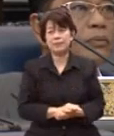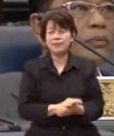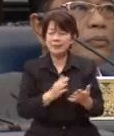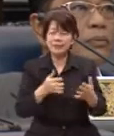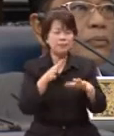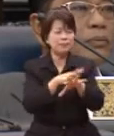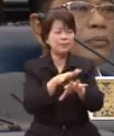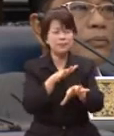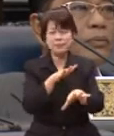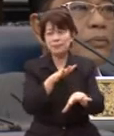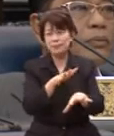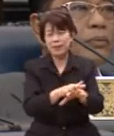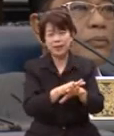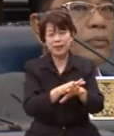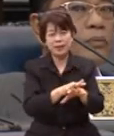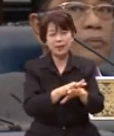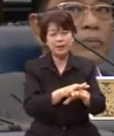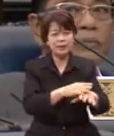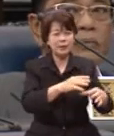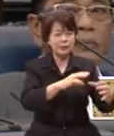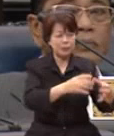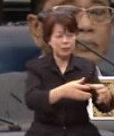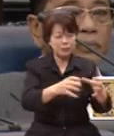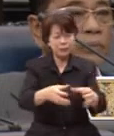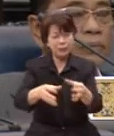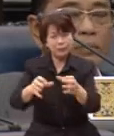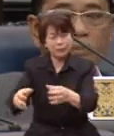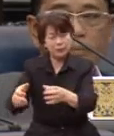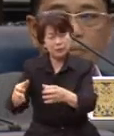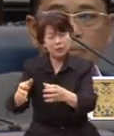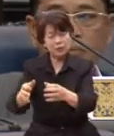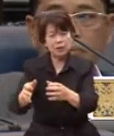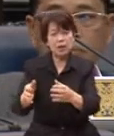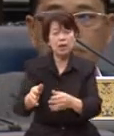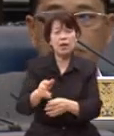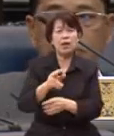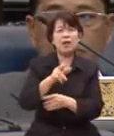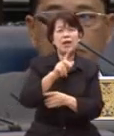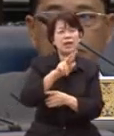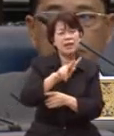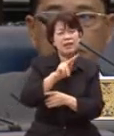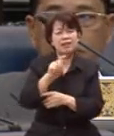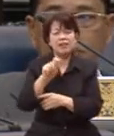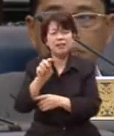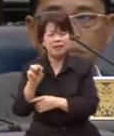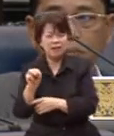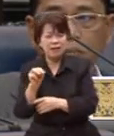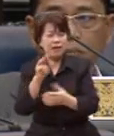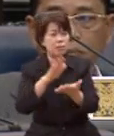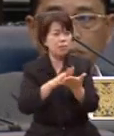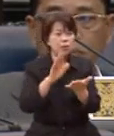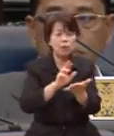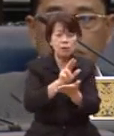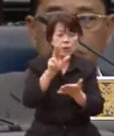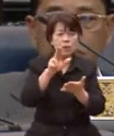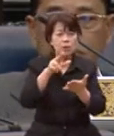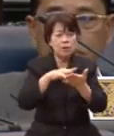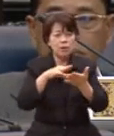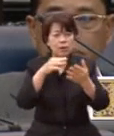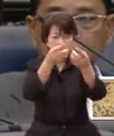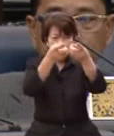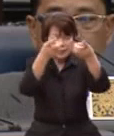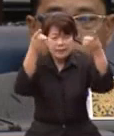banyaknya pusat-pusat menyan tinggi seperti TSM koleksi pendidikan dan